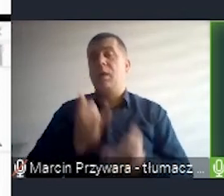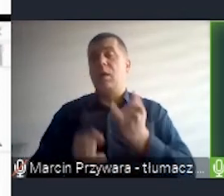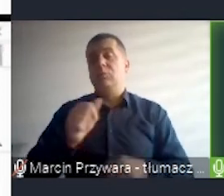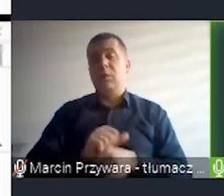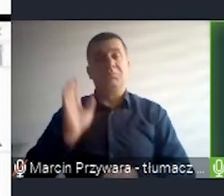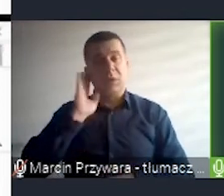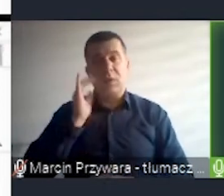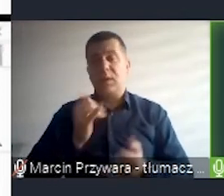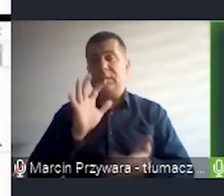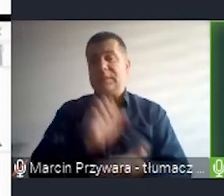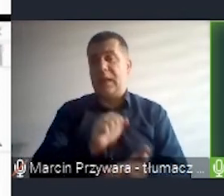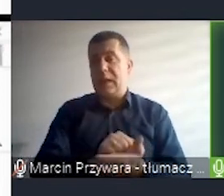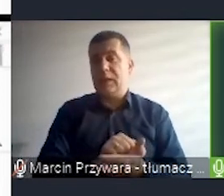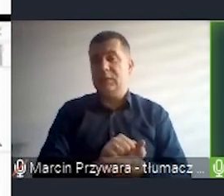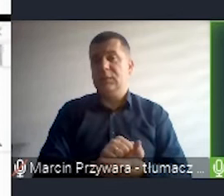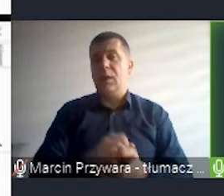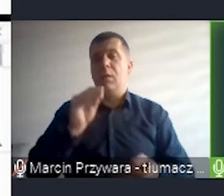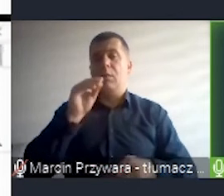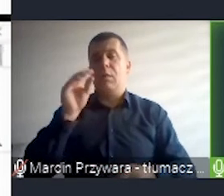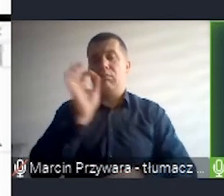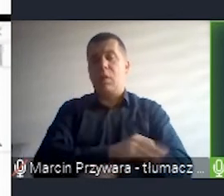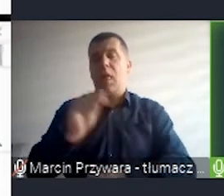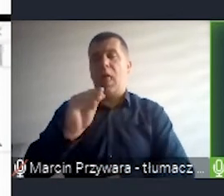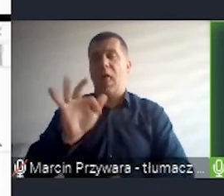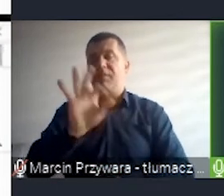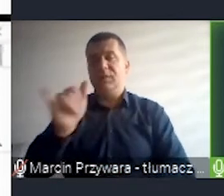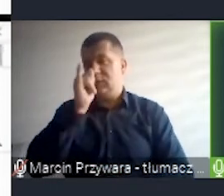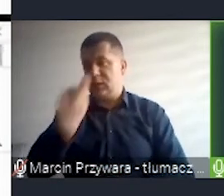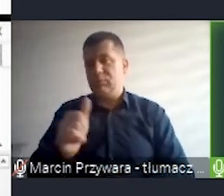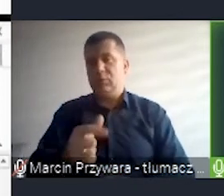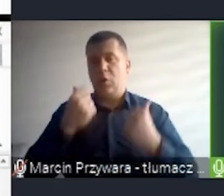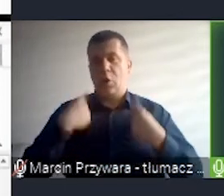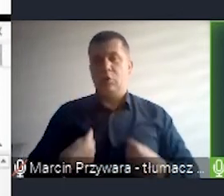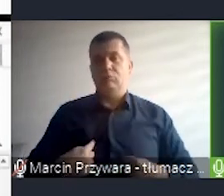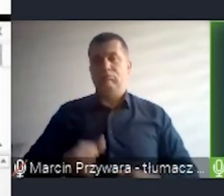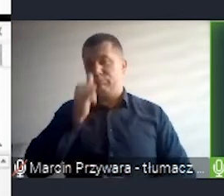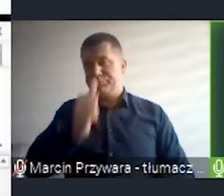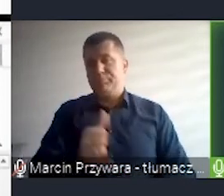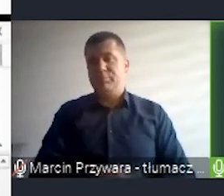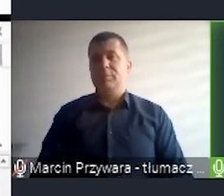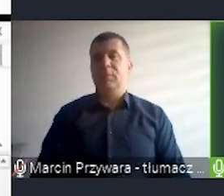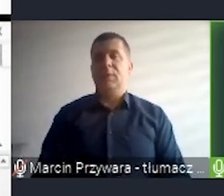kiedy na przykład zajęcia w projekcie FS-u nie mogą się odbywać stacjonarnie.